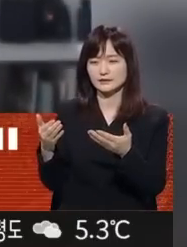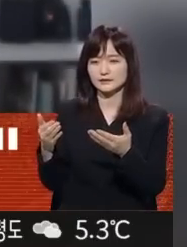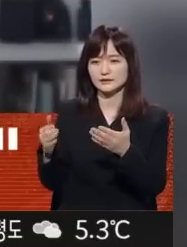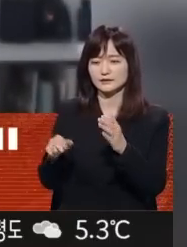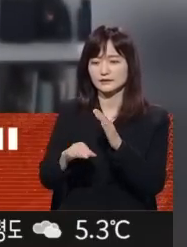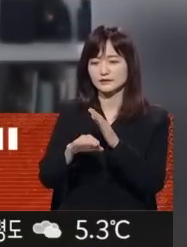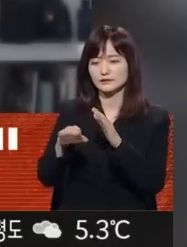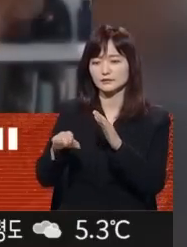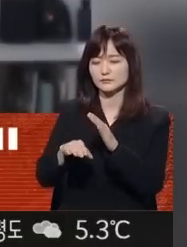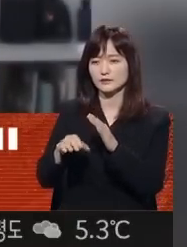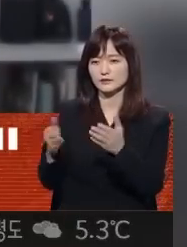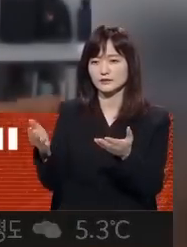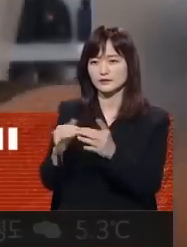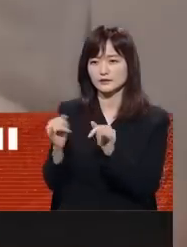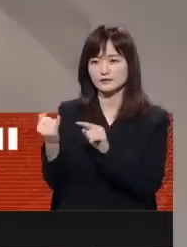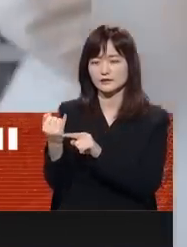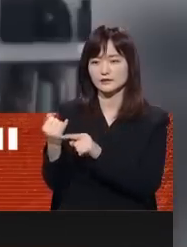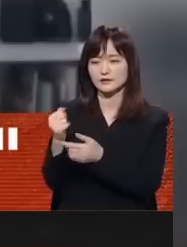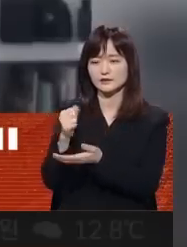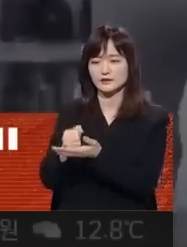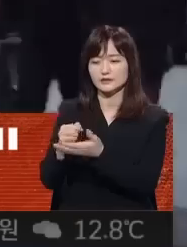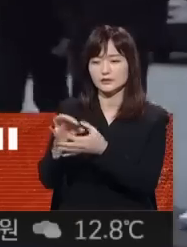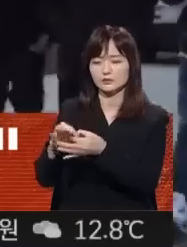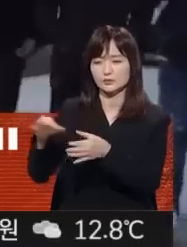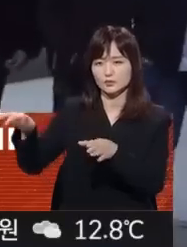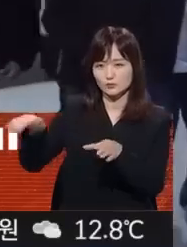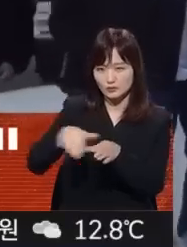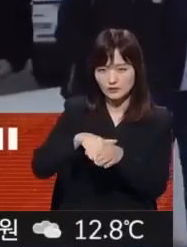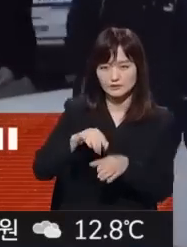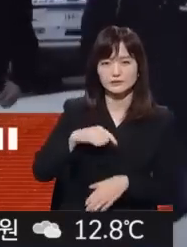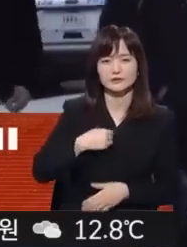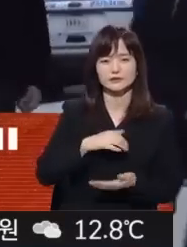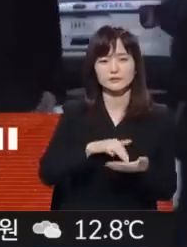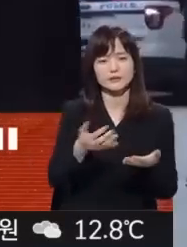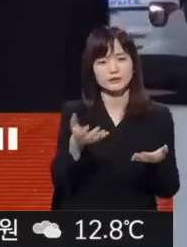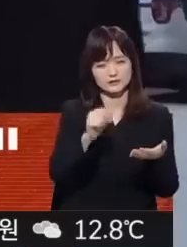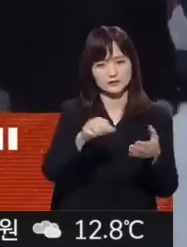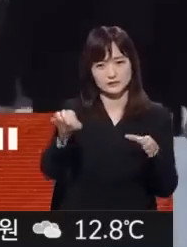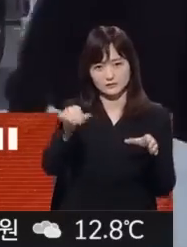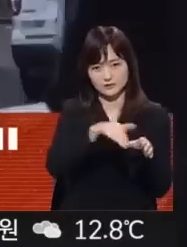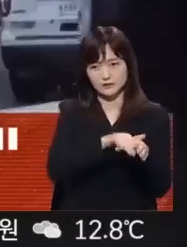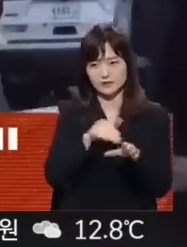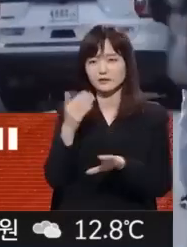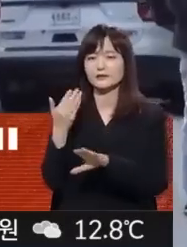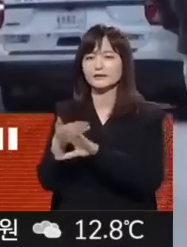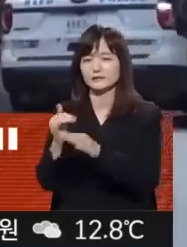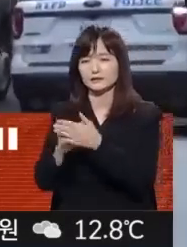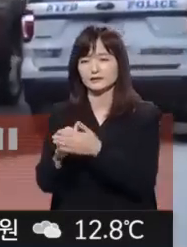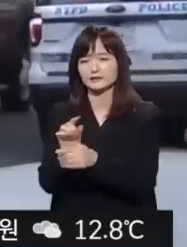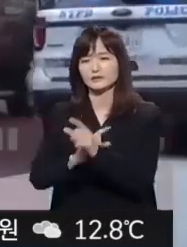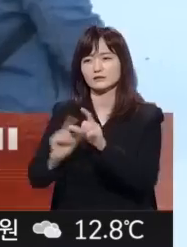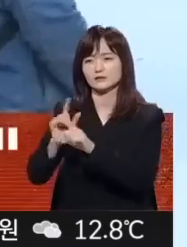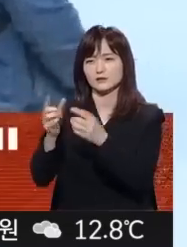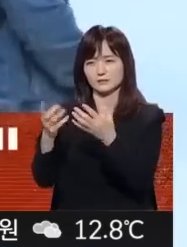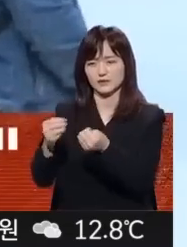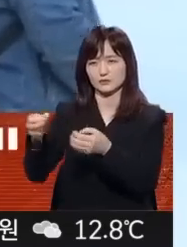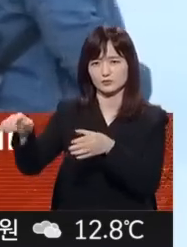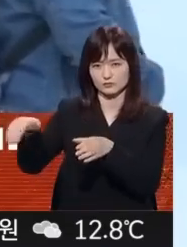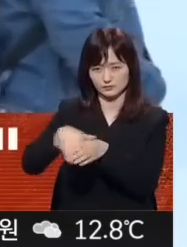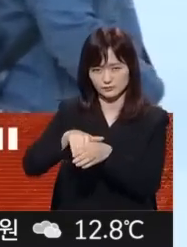구체적으로 밝히기도 했는데 이렇게 자신에게 흘러 들어온 것만 몇십억이고 다른 가족들은 무조건 더 많이 받았을거다 이렇게 주장했습니다